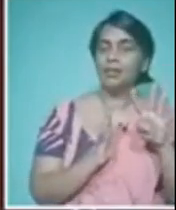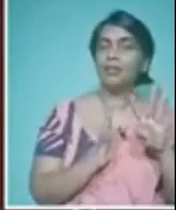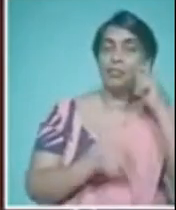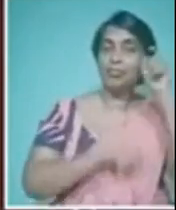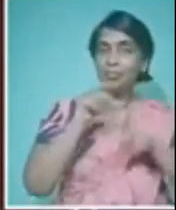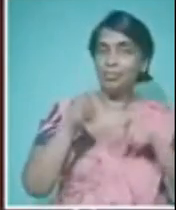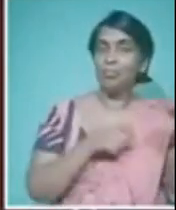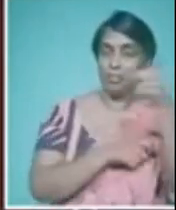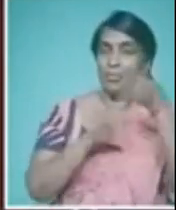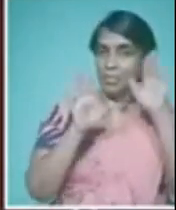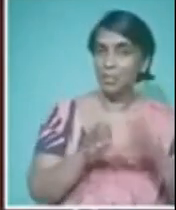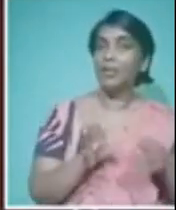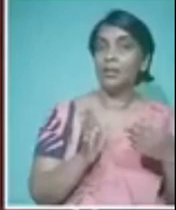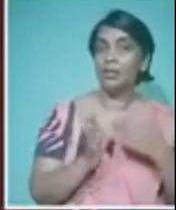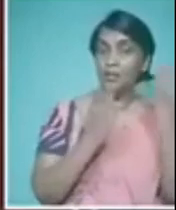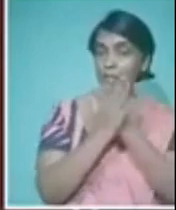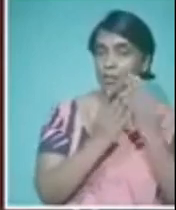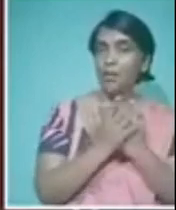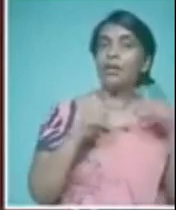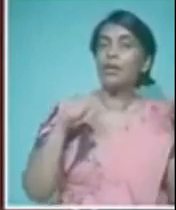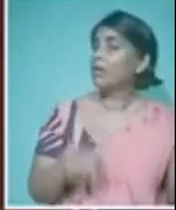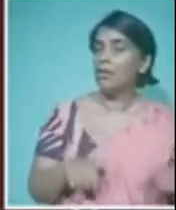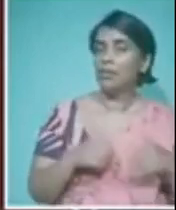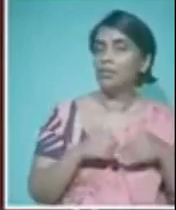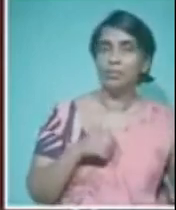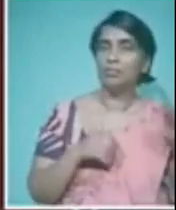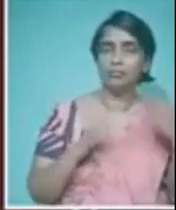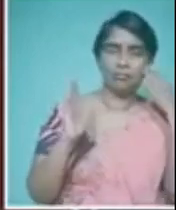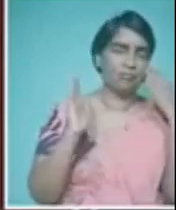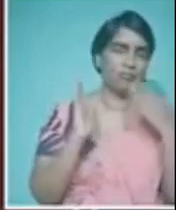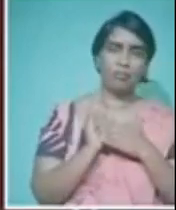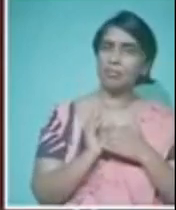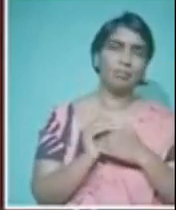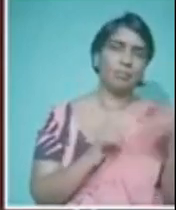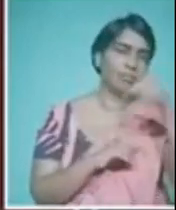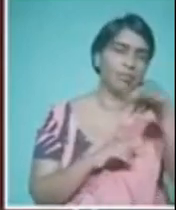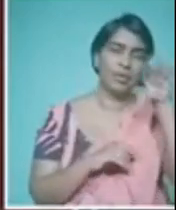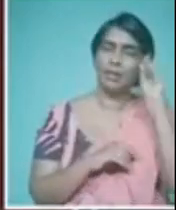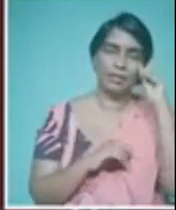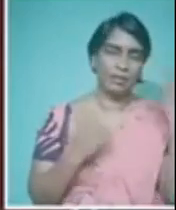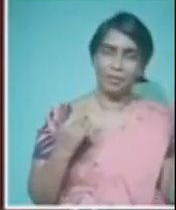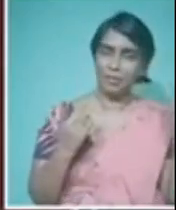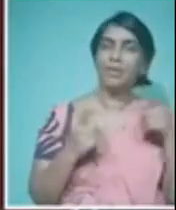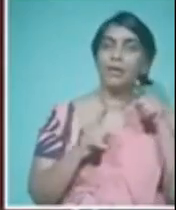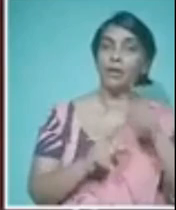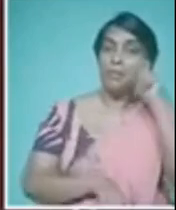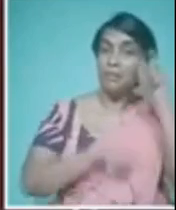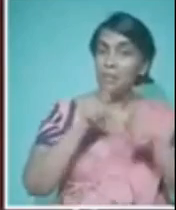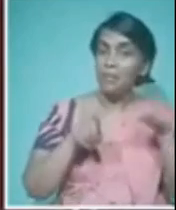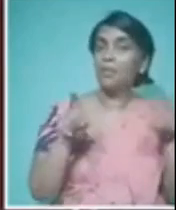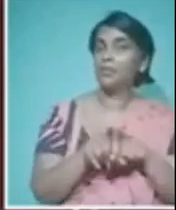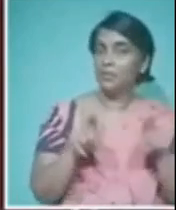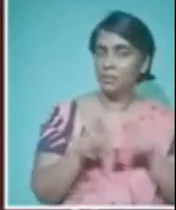ප්‍රේක්ෂක ප්‍රජාවක් හිටපු අපේ කර්මාන්තය අද වෙනකොට තියෙන තැන පිළිබඳව කිසි කෙනෙකුට අවබෝධයක් නැහැ. ඒ කියන්නේ ජනගහනයේ